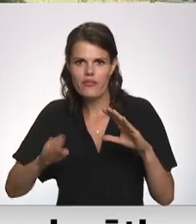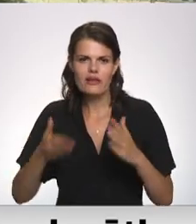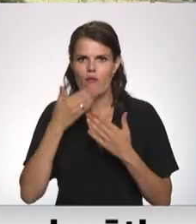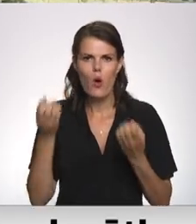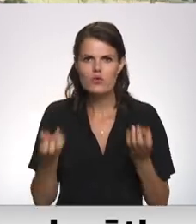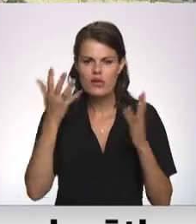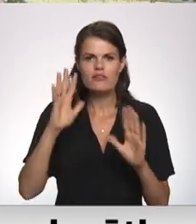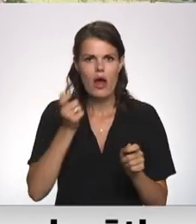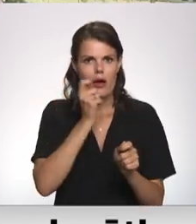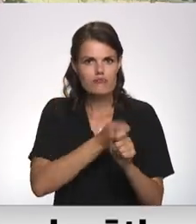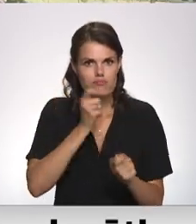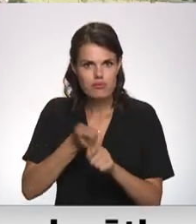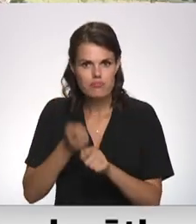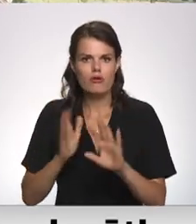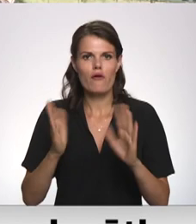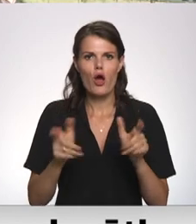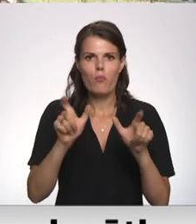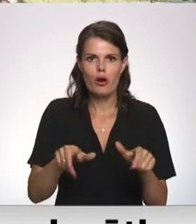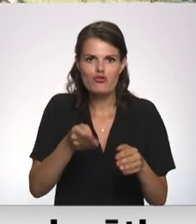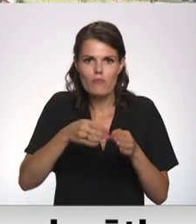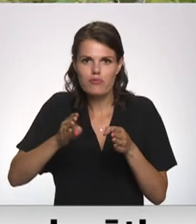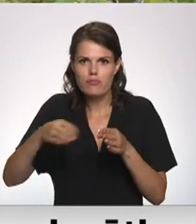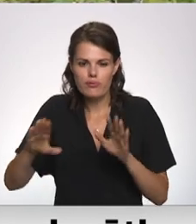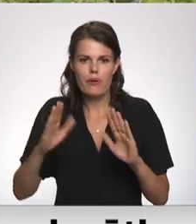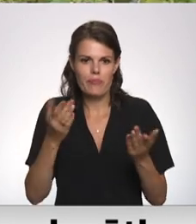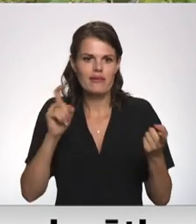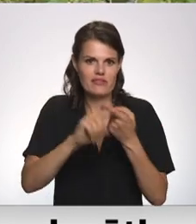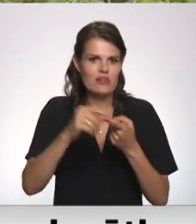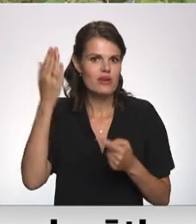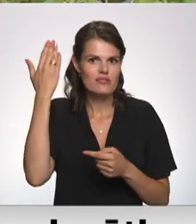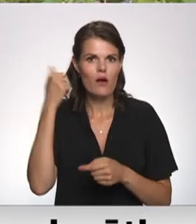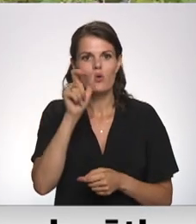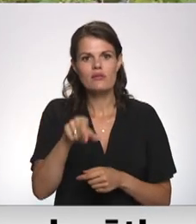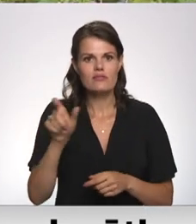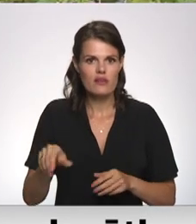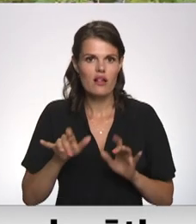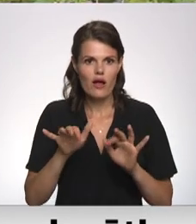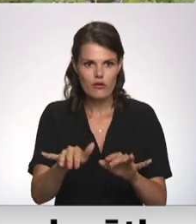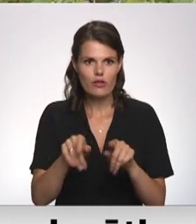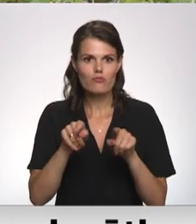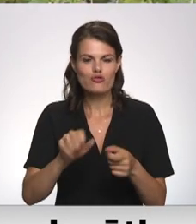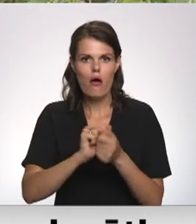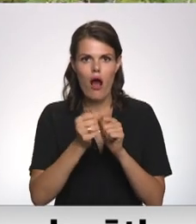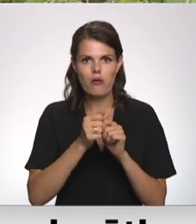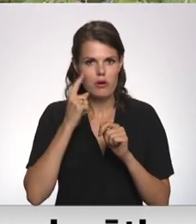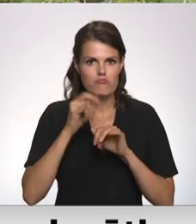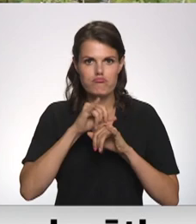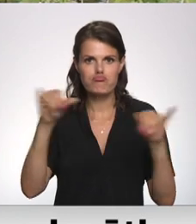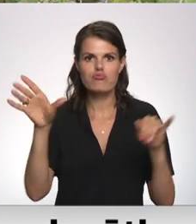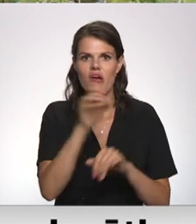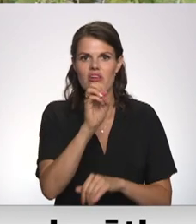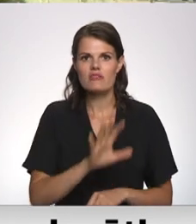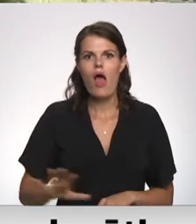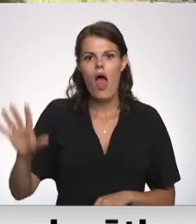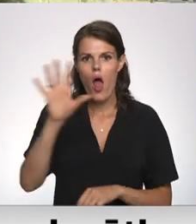mākslīgi veidojušās vai cilvēku veidotas, bet tās saistā ar seno cilvēku darbību. Un šāda akmeņa izplatīta visā Eiropā